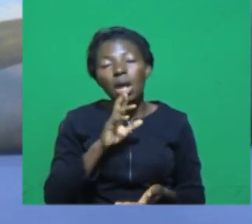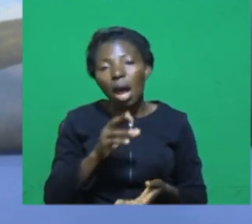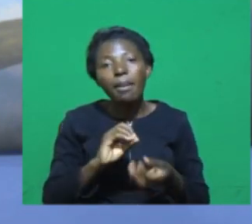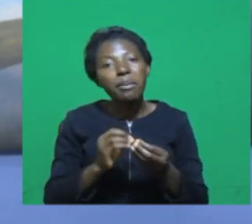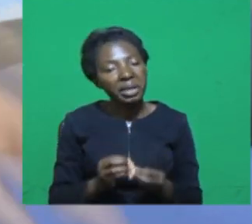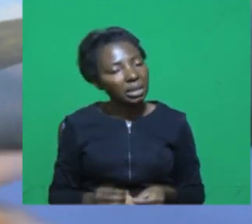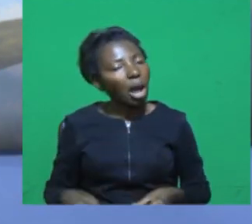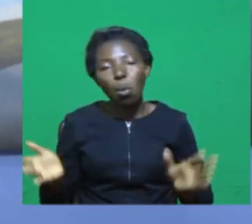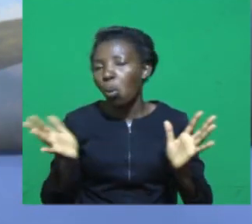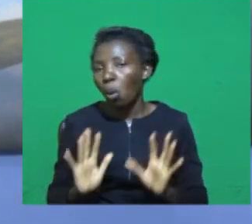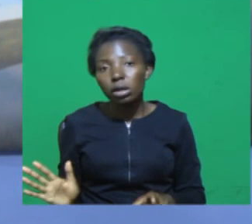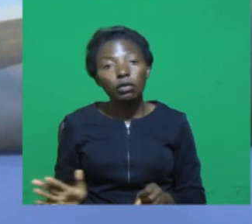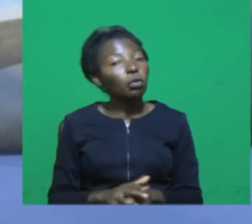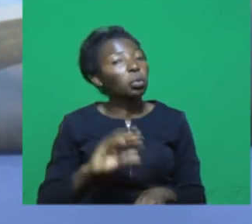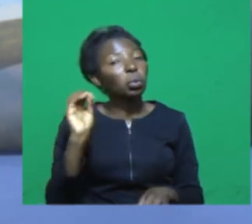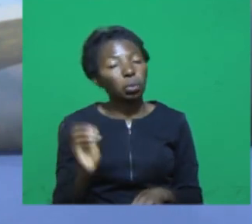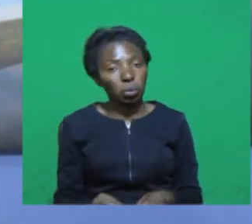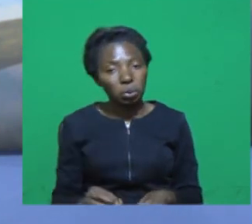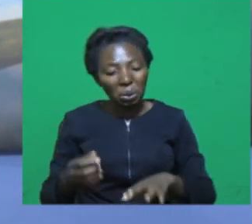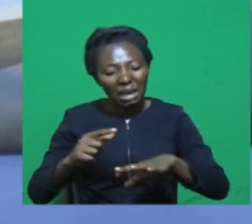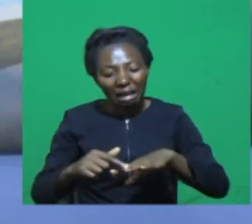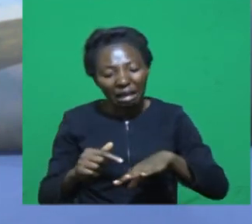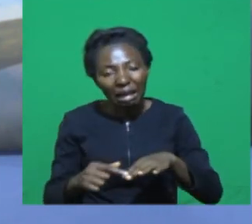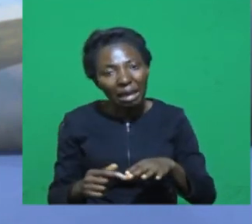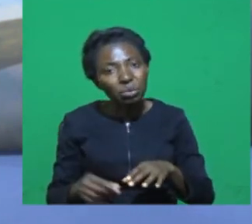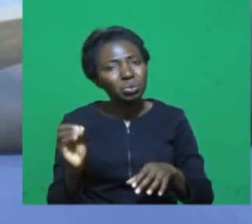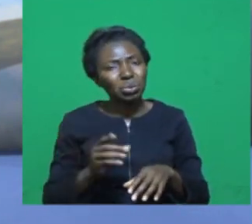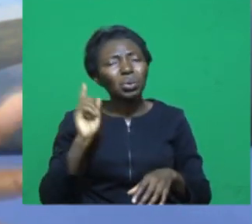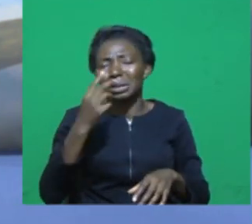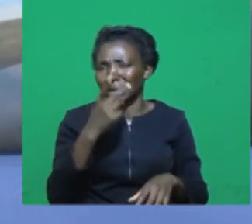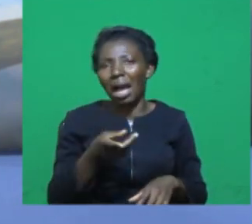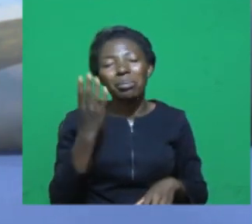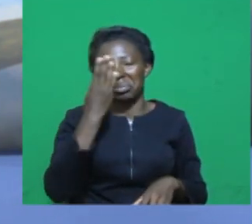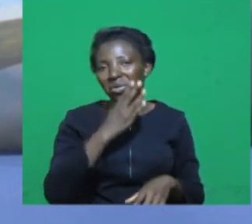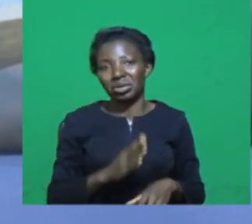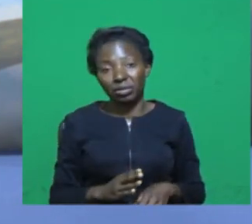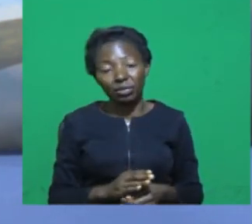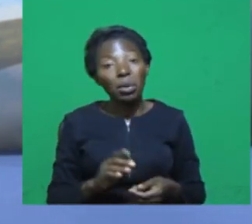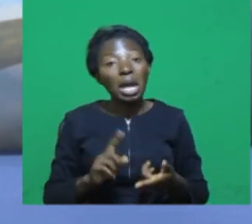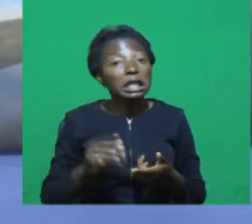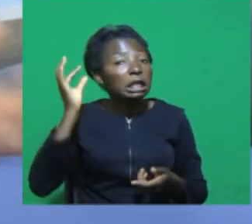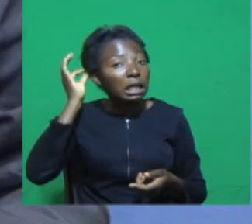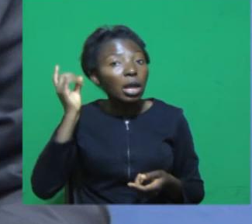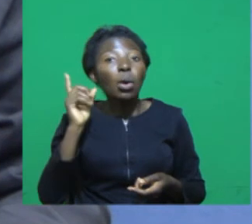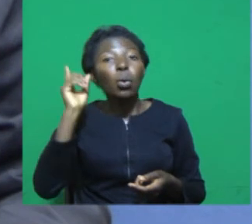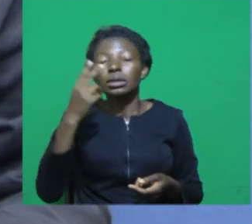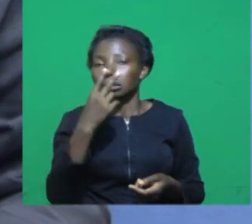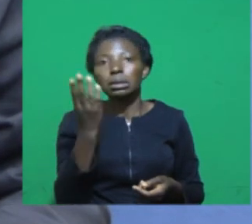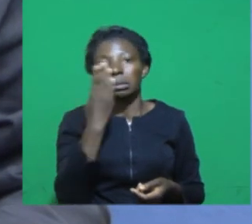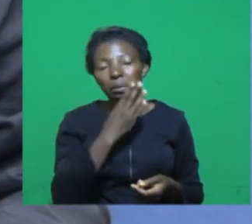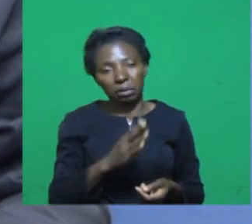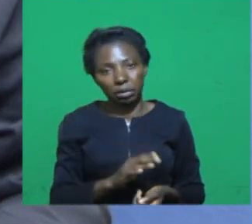zviri wonderful kare. Dzingava nzara chaidzo Mwari akatoona dzakanaka. Ringave bvudzi Mwari akatoona